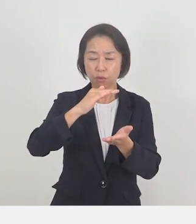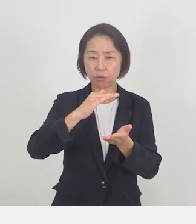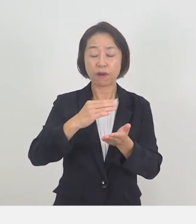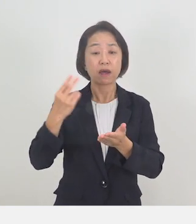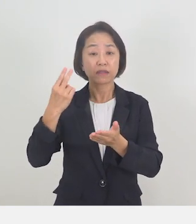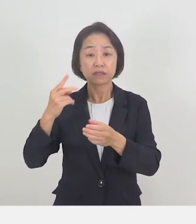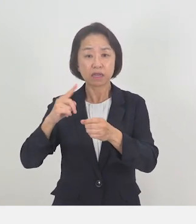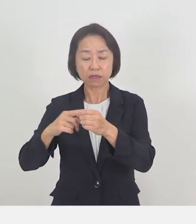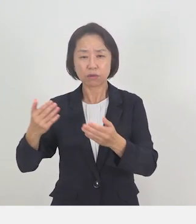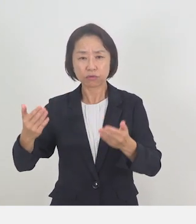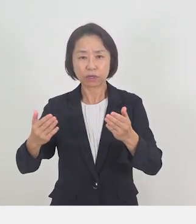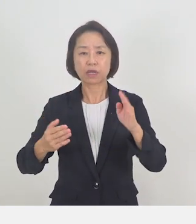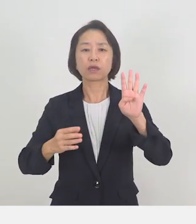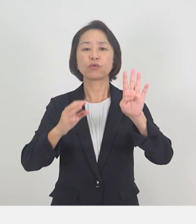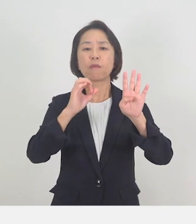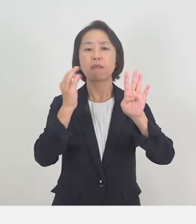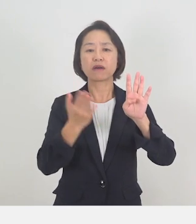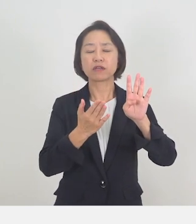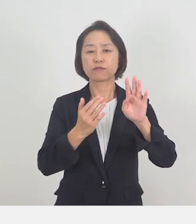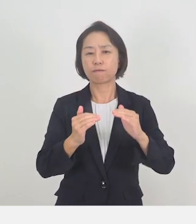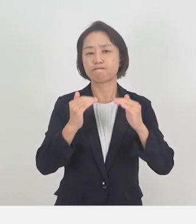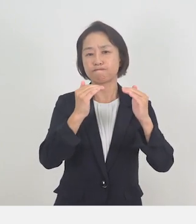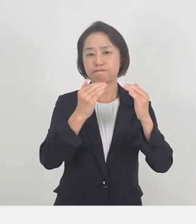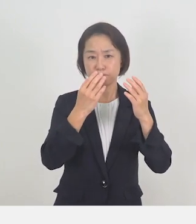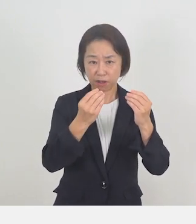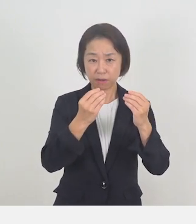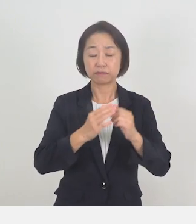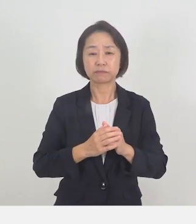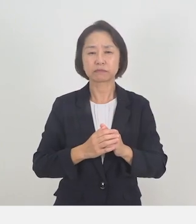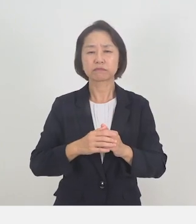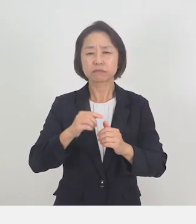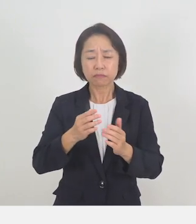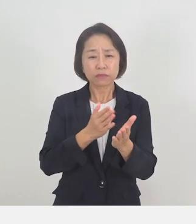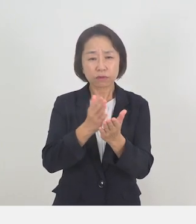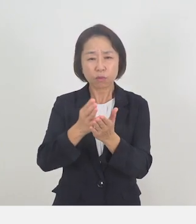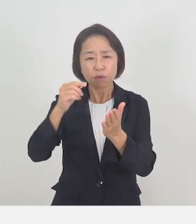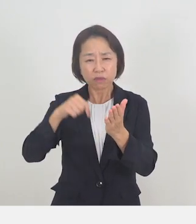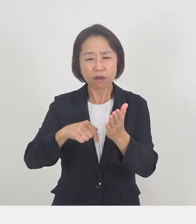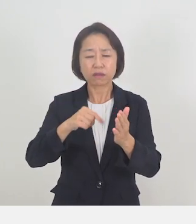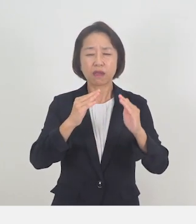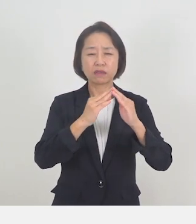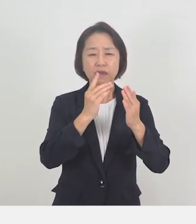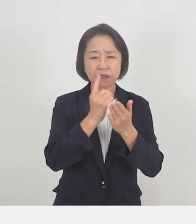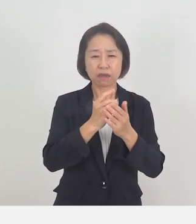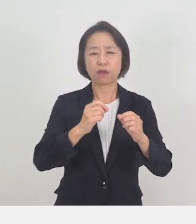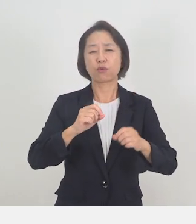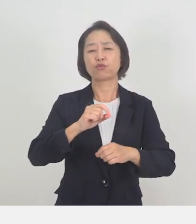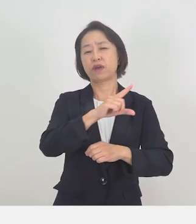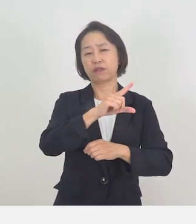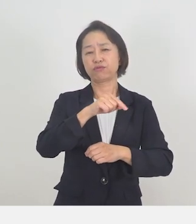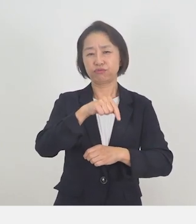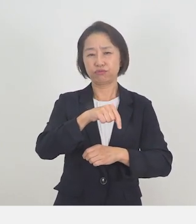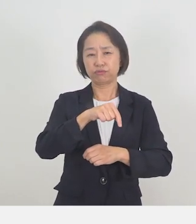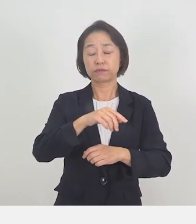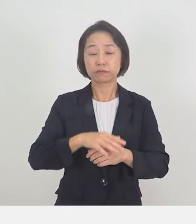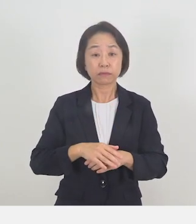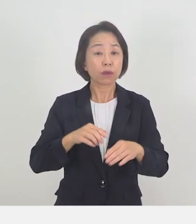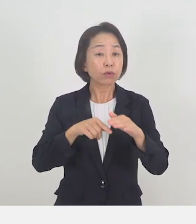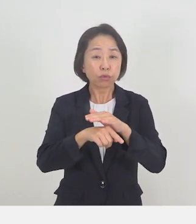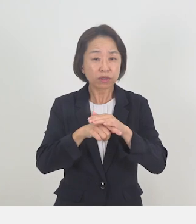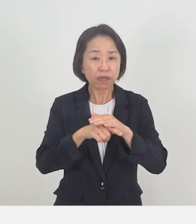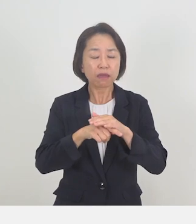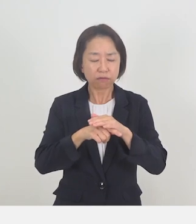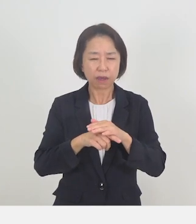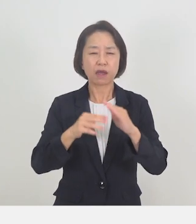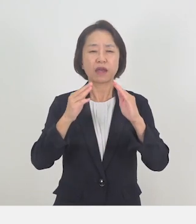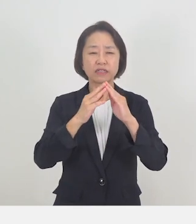年度比で4%増加しており唯一増加している部門となりますこの要因には世帯数の